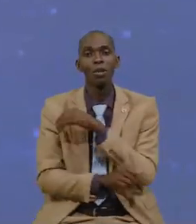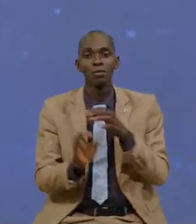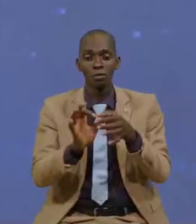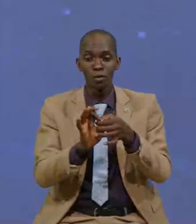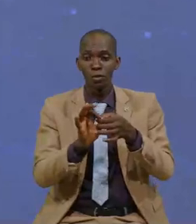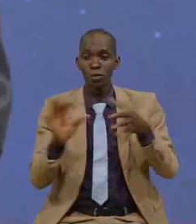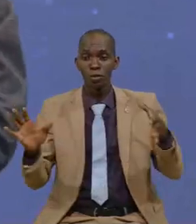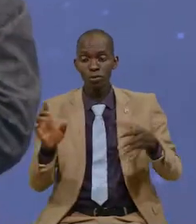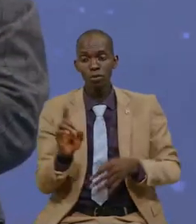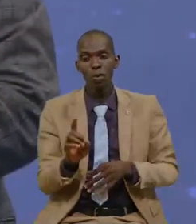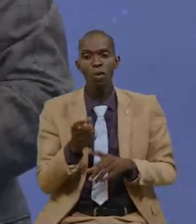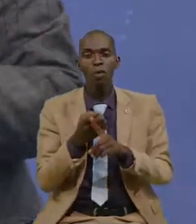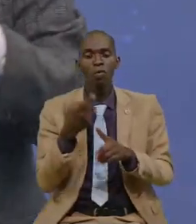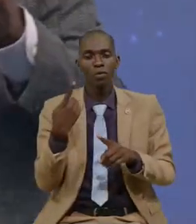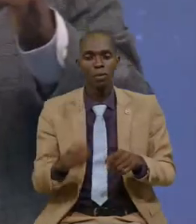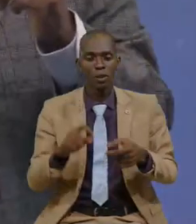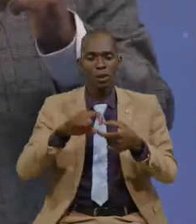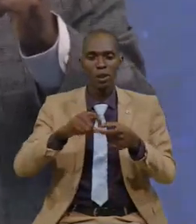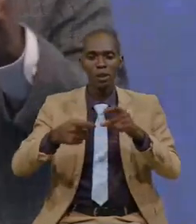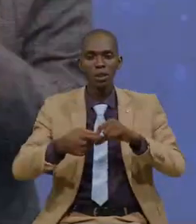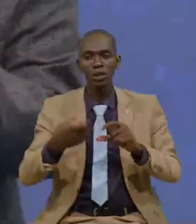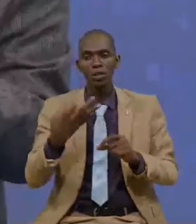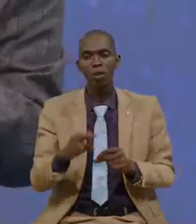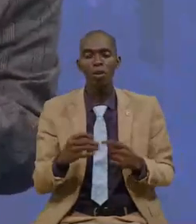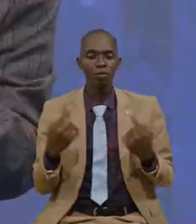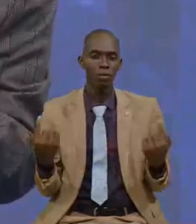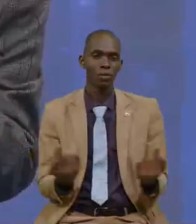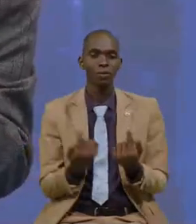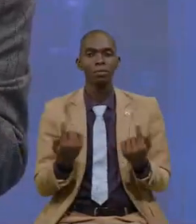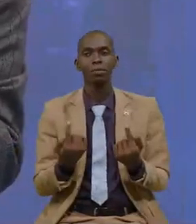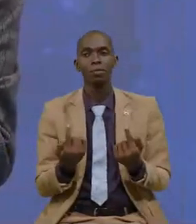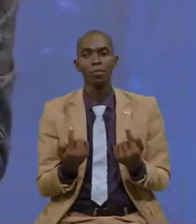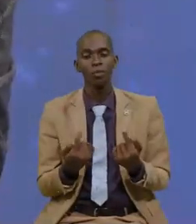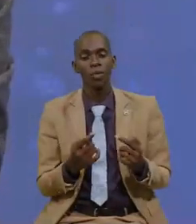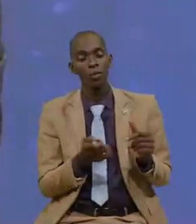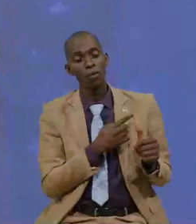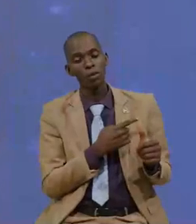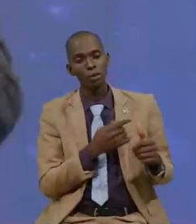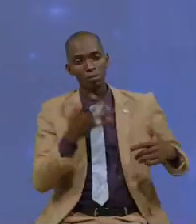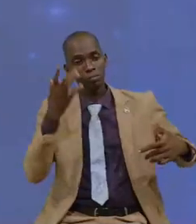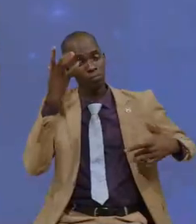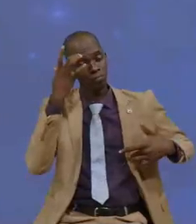d'Abraham délié des liens ou des chaînes d'iniquité.